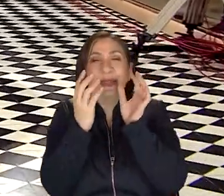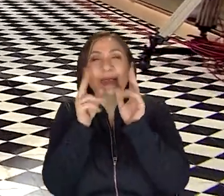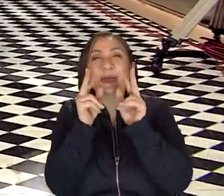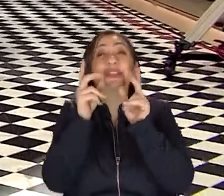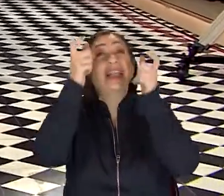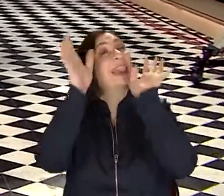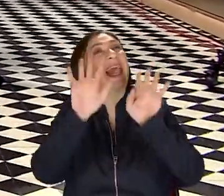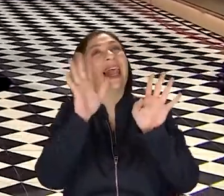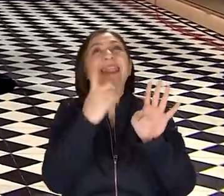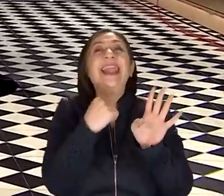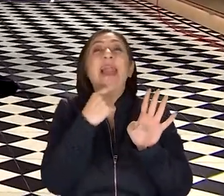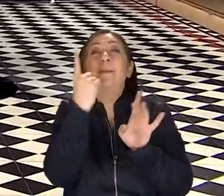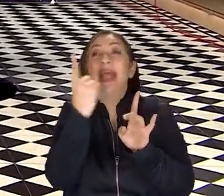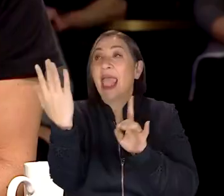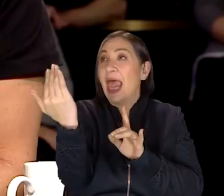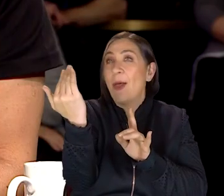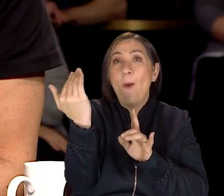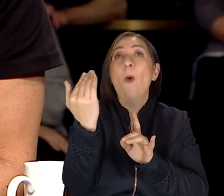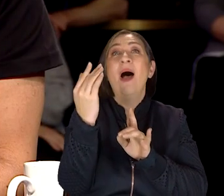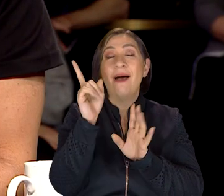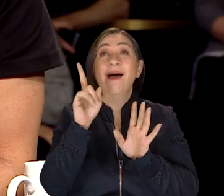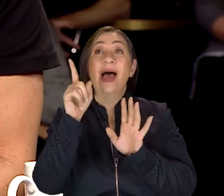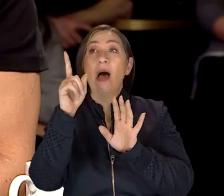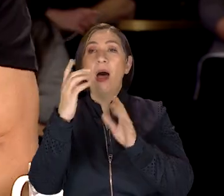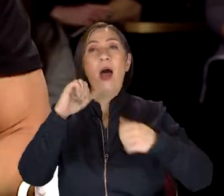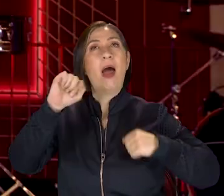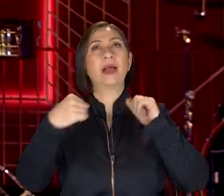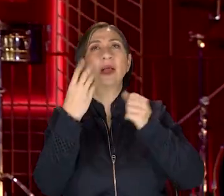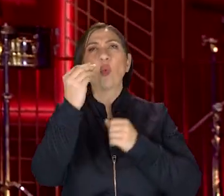bir çocuk geliyor sen. Hareketler çok keskin,